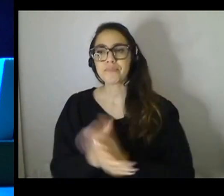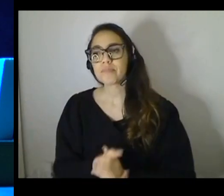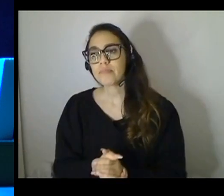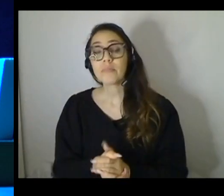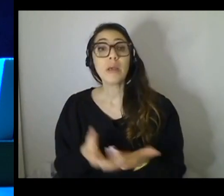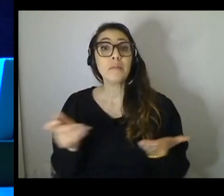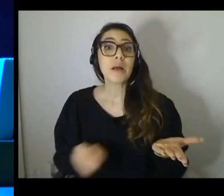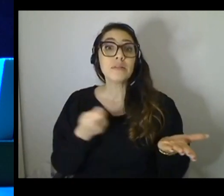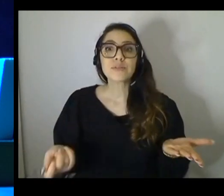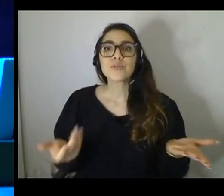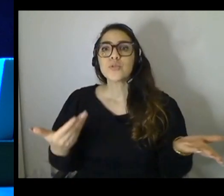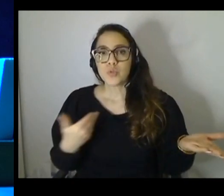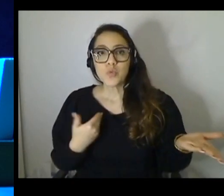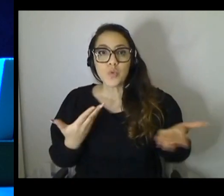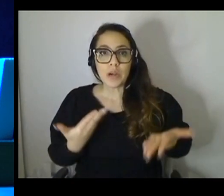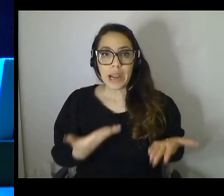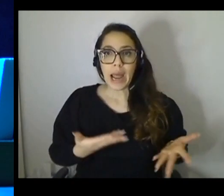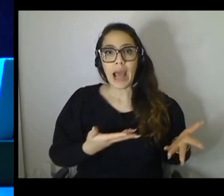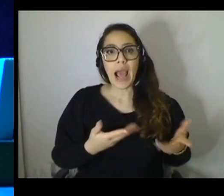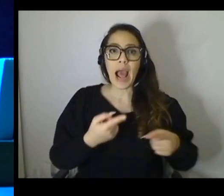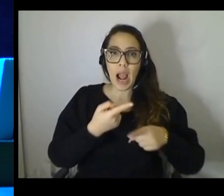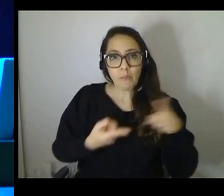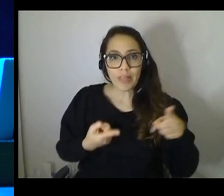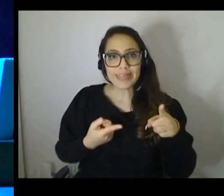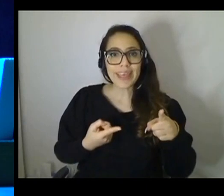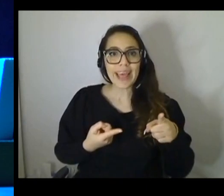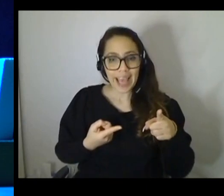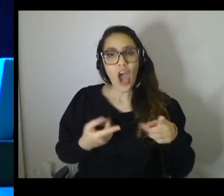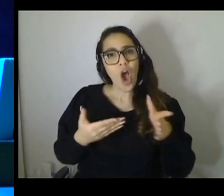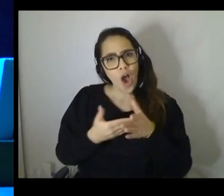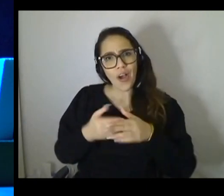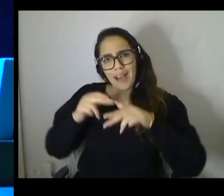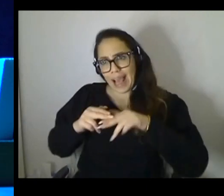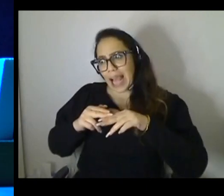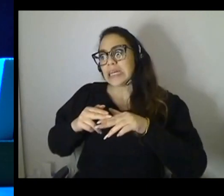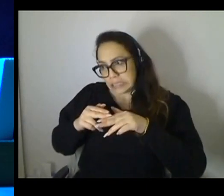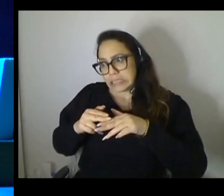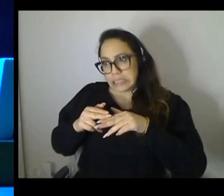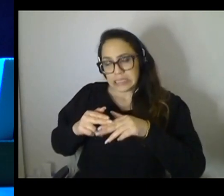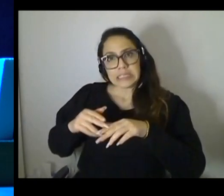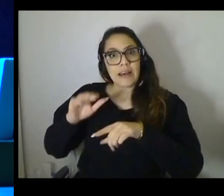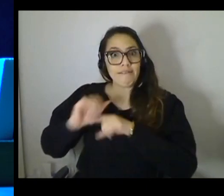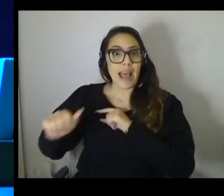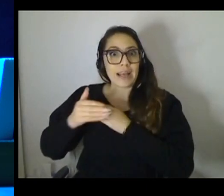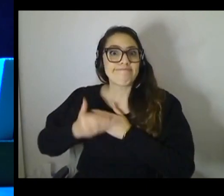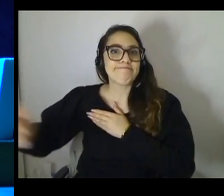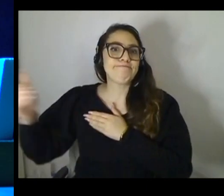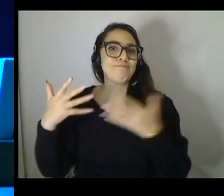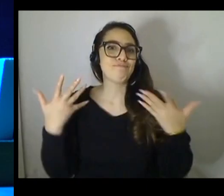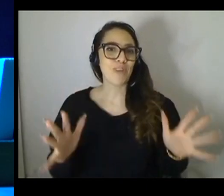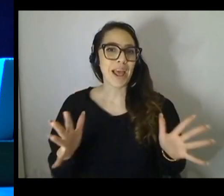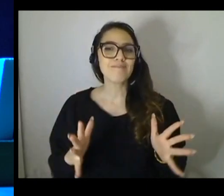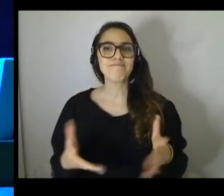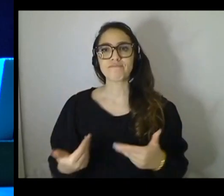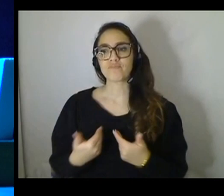avons fait une partie du chemin, mais il nous reste encore beaucoup à faire. Voilà ce que j'avais j'aurais à dire. En attendant, nous